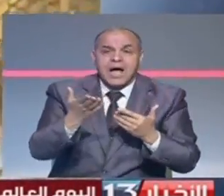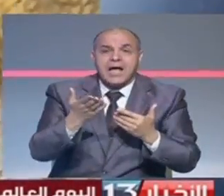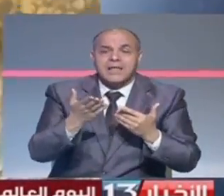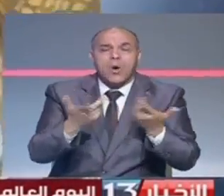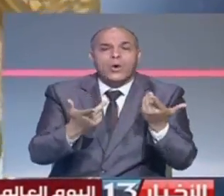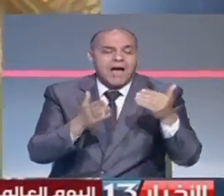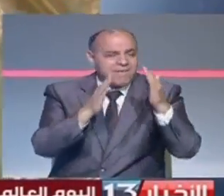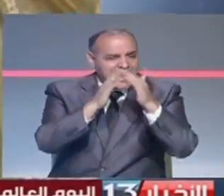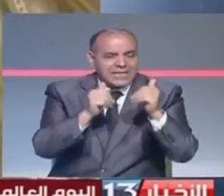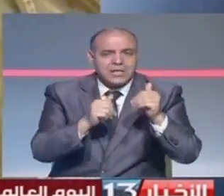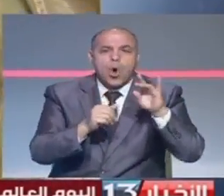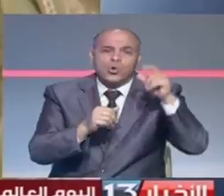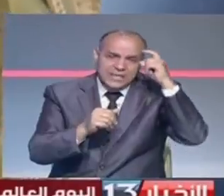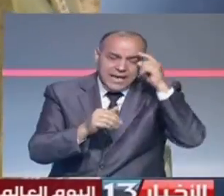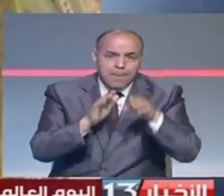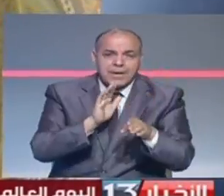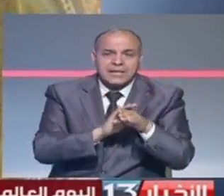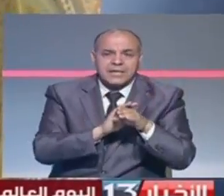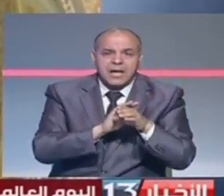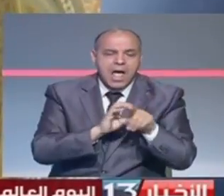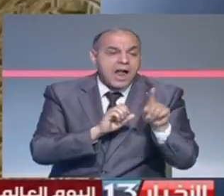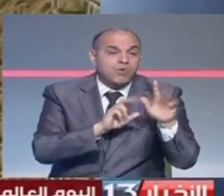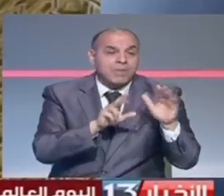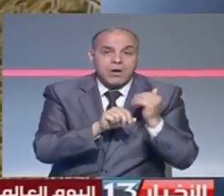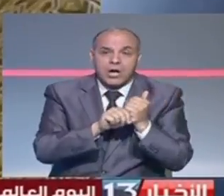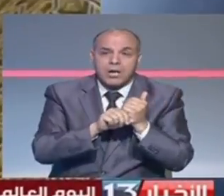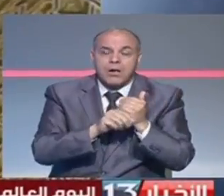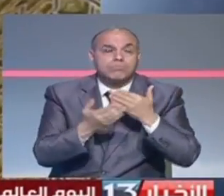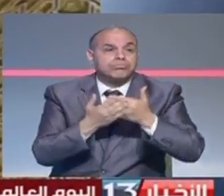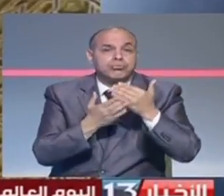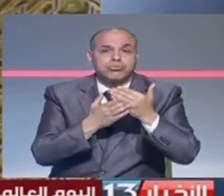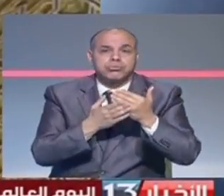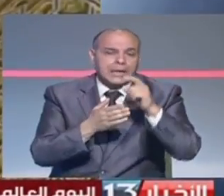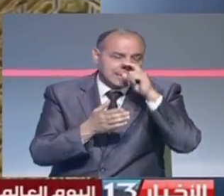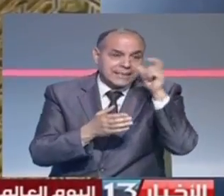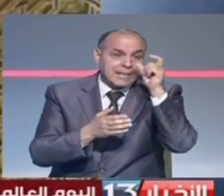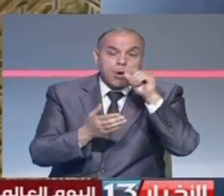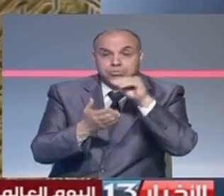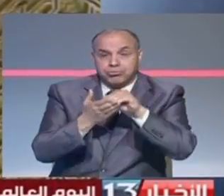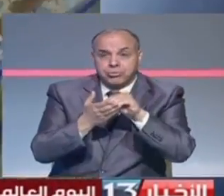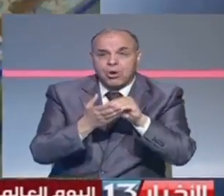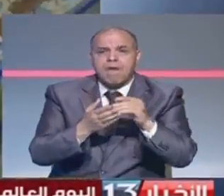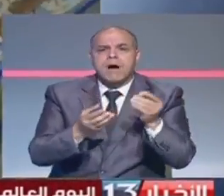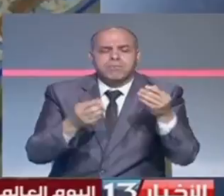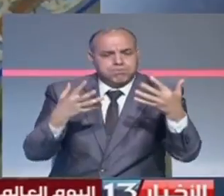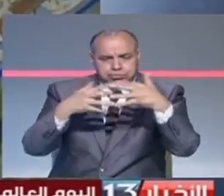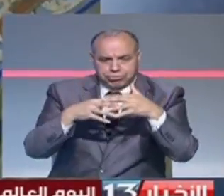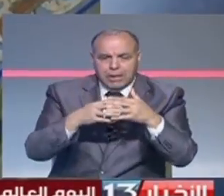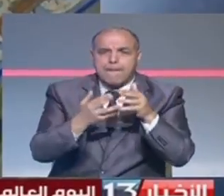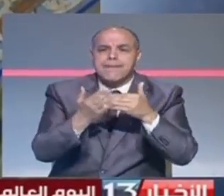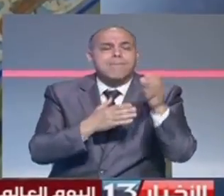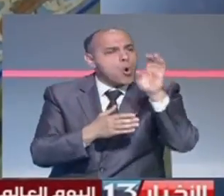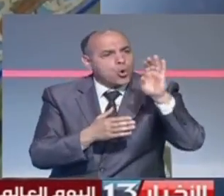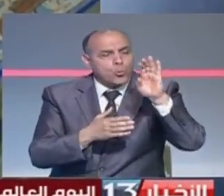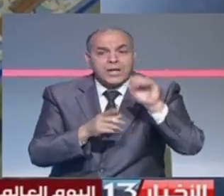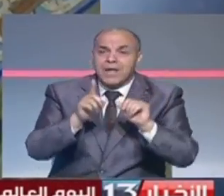الحسيني الذي شهد في بدايه القرن الثامن عشر على التراث العربي الاسلامي وفي تزاوج مع المعمار الاوروبي